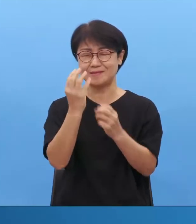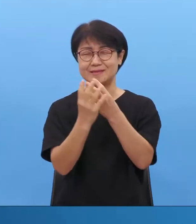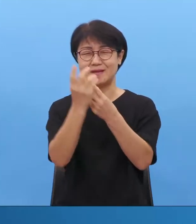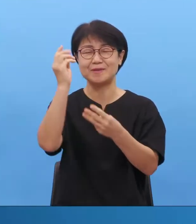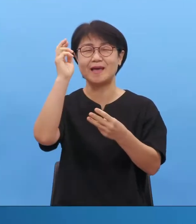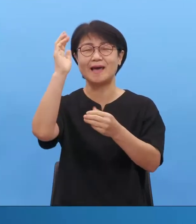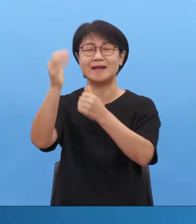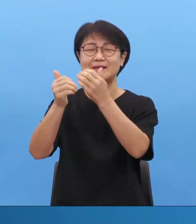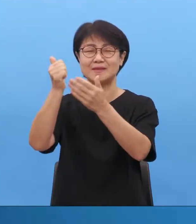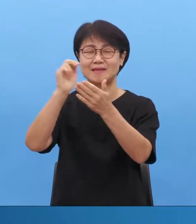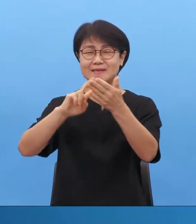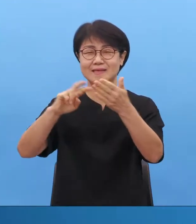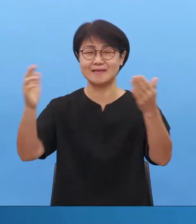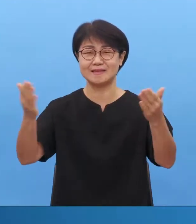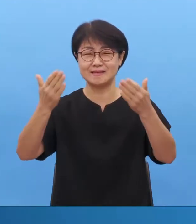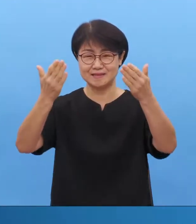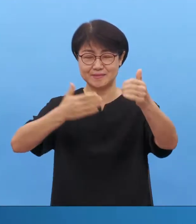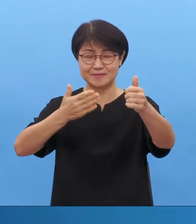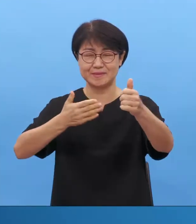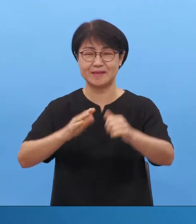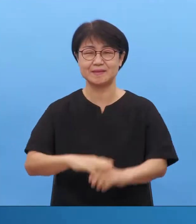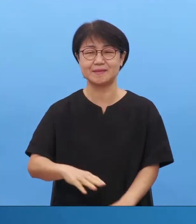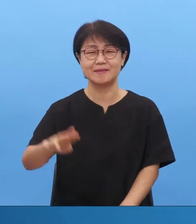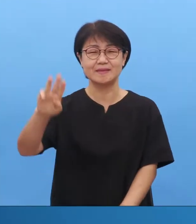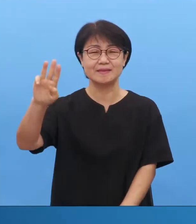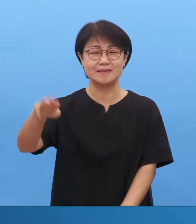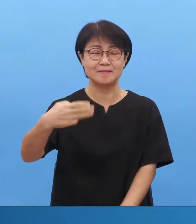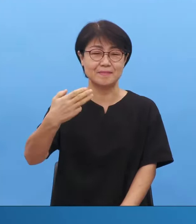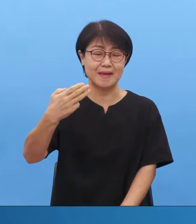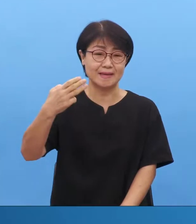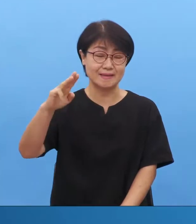찬송가 335장입니다.